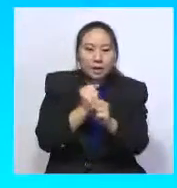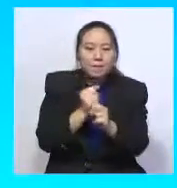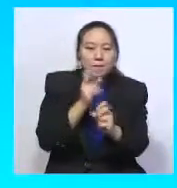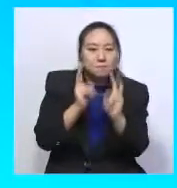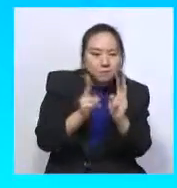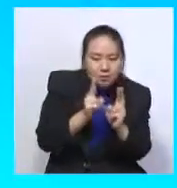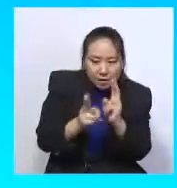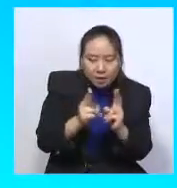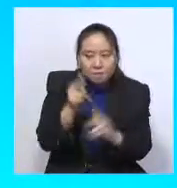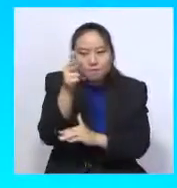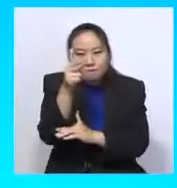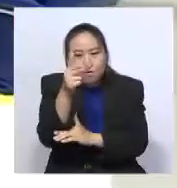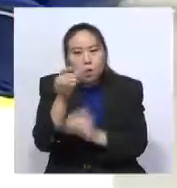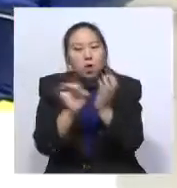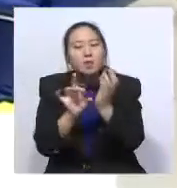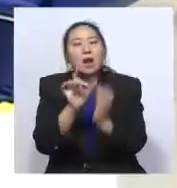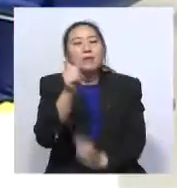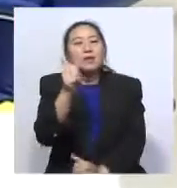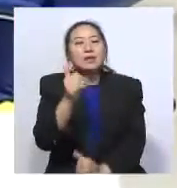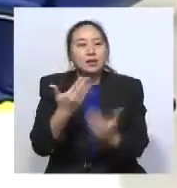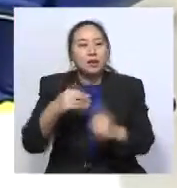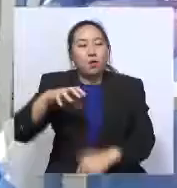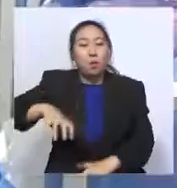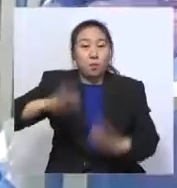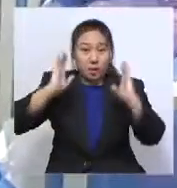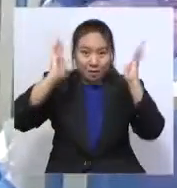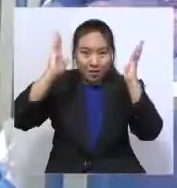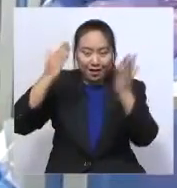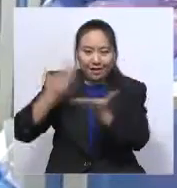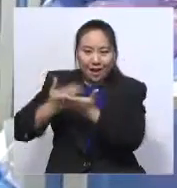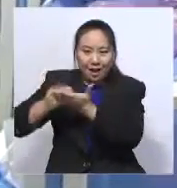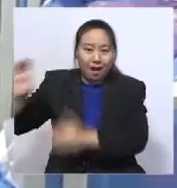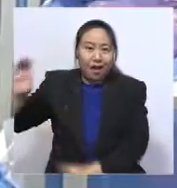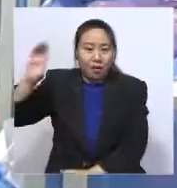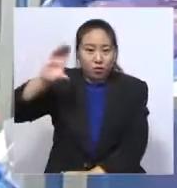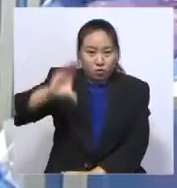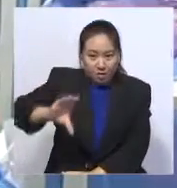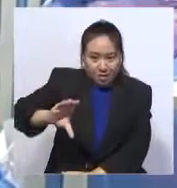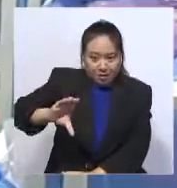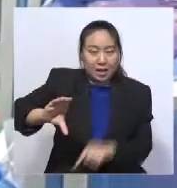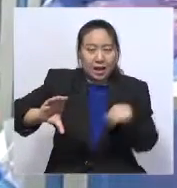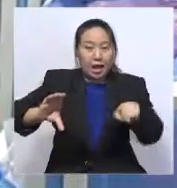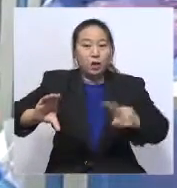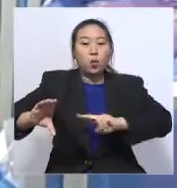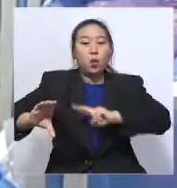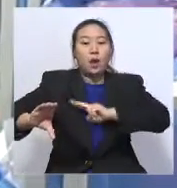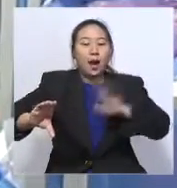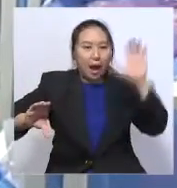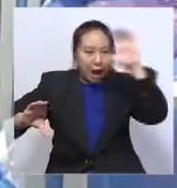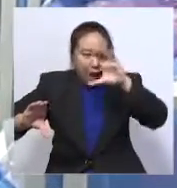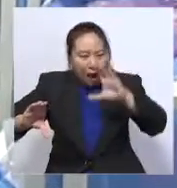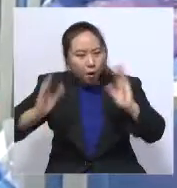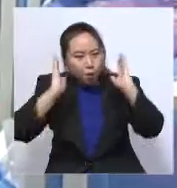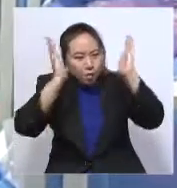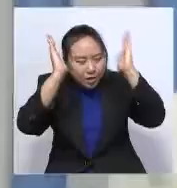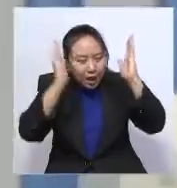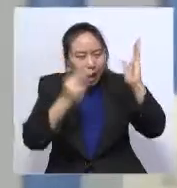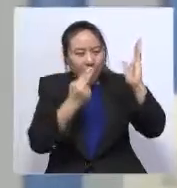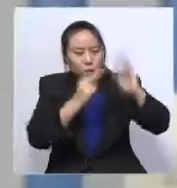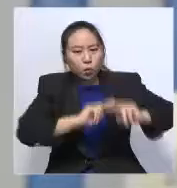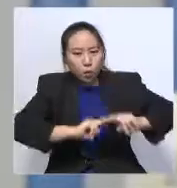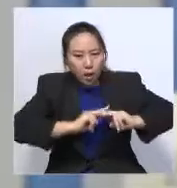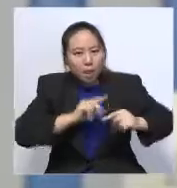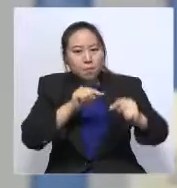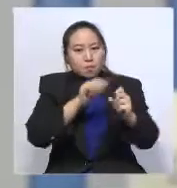ที่มีคุณภาพโดยที่กรมประชาสัมพันธ์เนี่ยจะให้งบประมาณไปส่วนนึงค่ะและผู้ประกอบการก็ไปหาโฆษณาในอัตราที่เหมาะส